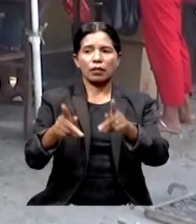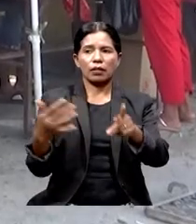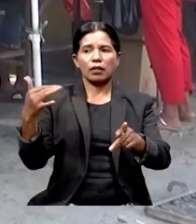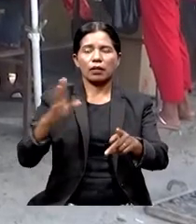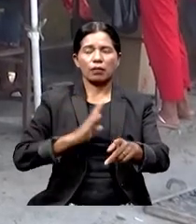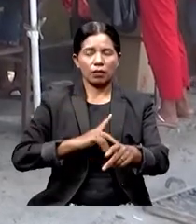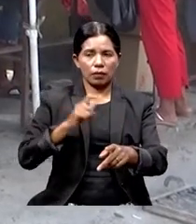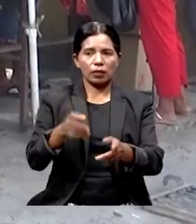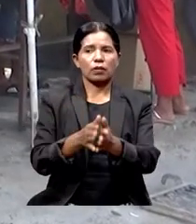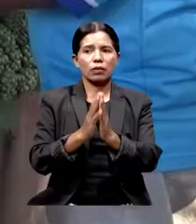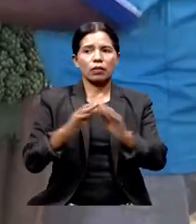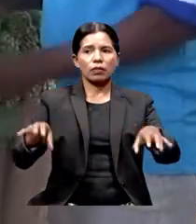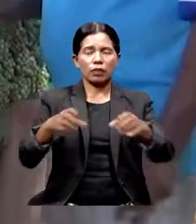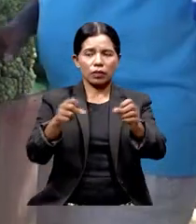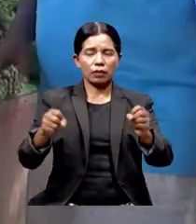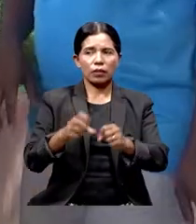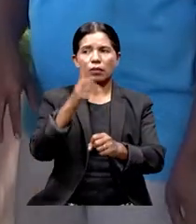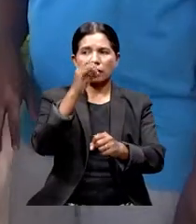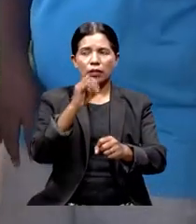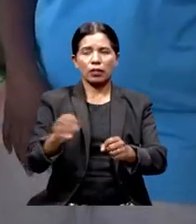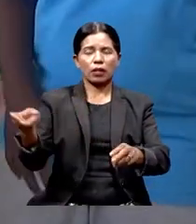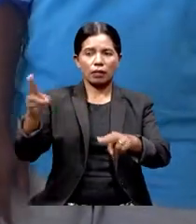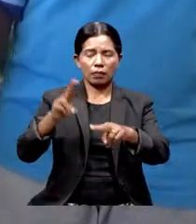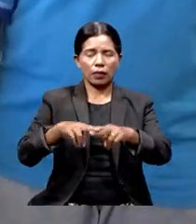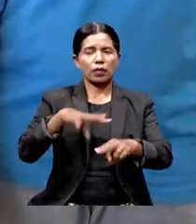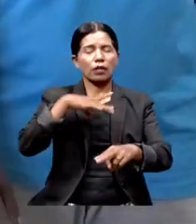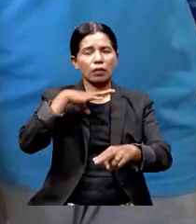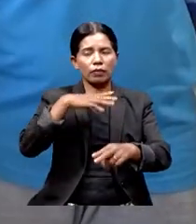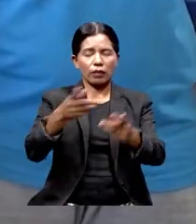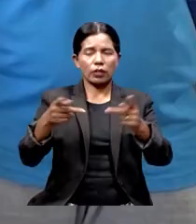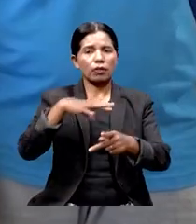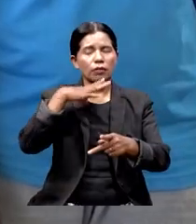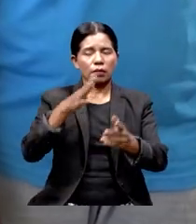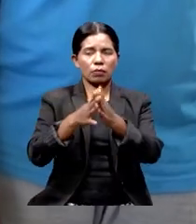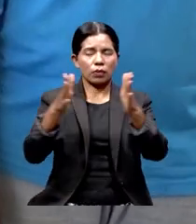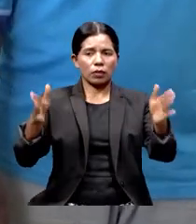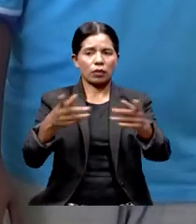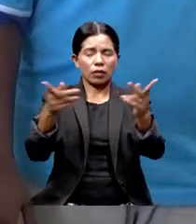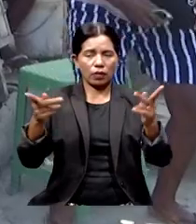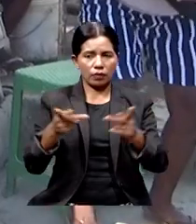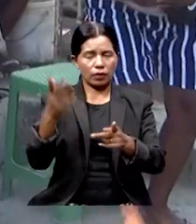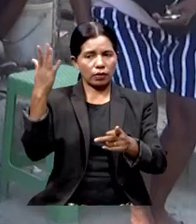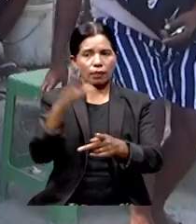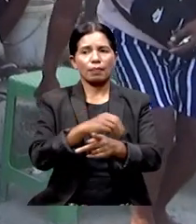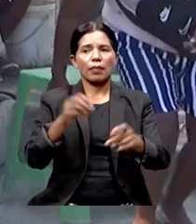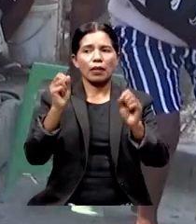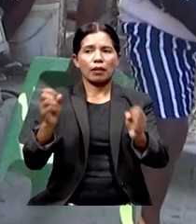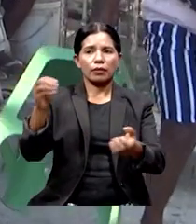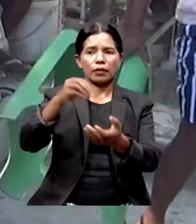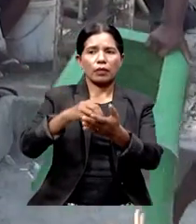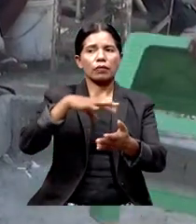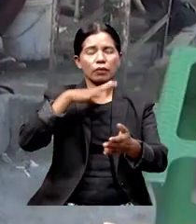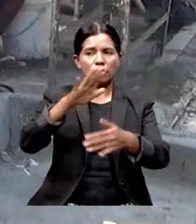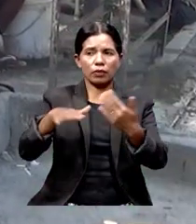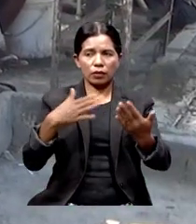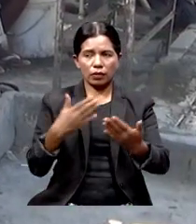baru pite husu servisu saneamento dili ato aumenta tan lixeira o kapasidade nebe bot ia fatin refere nune bela akumula hoto lixo